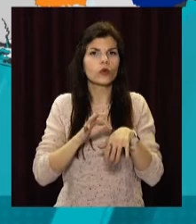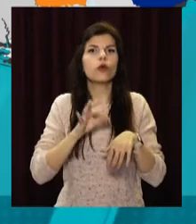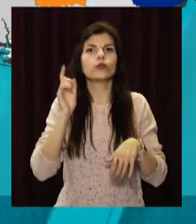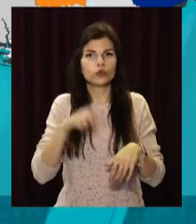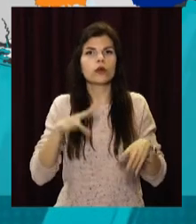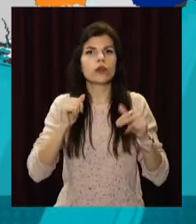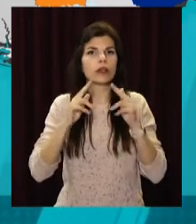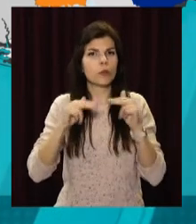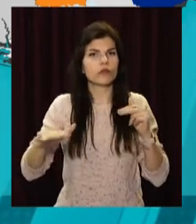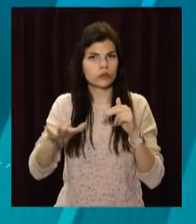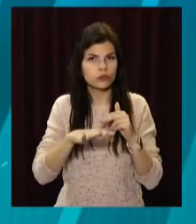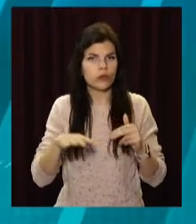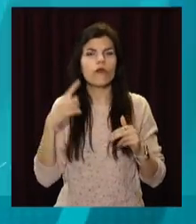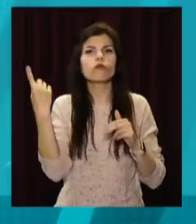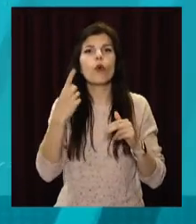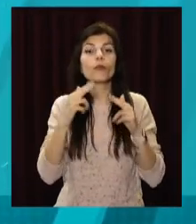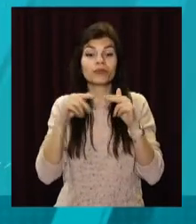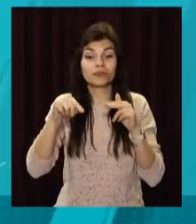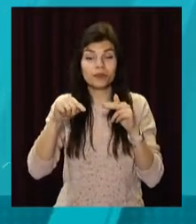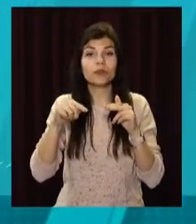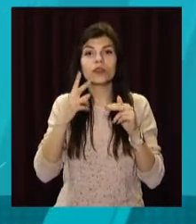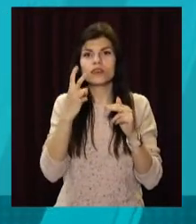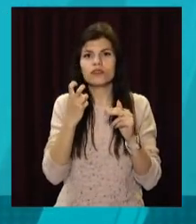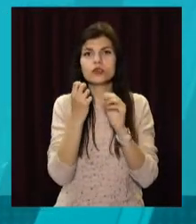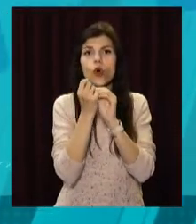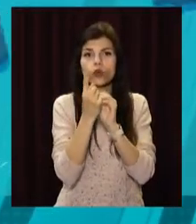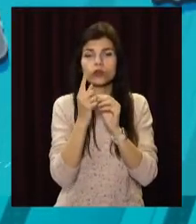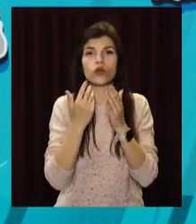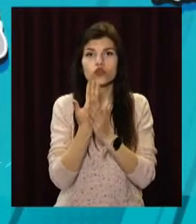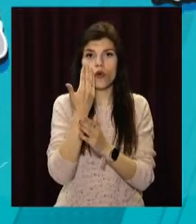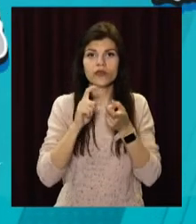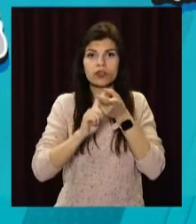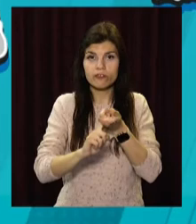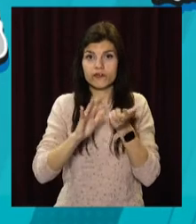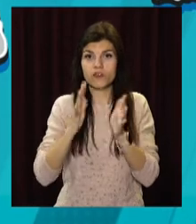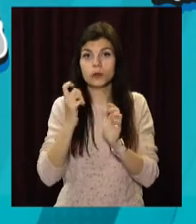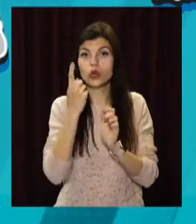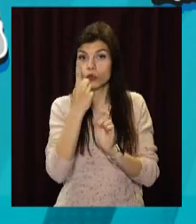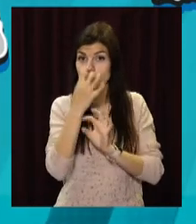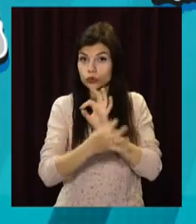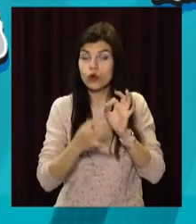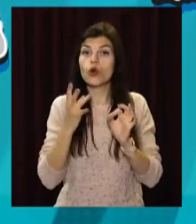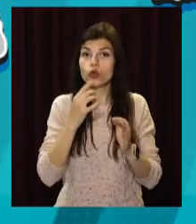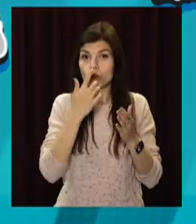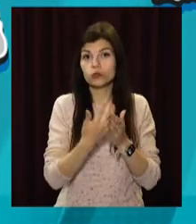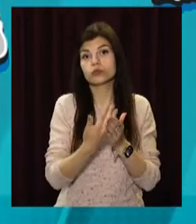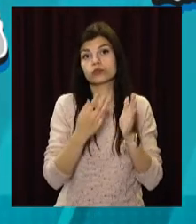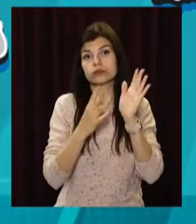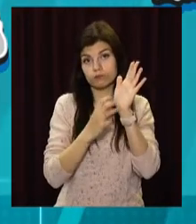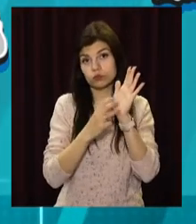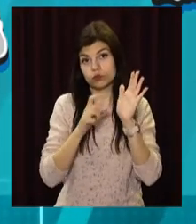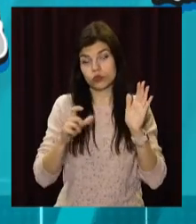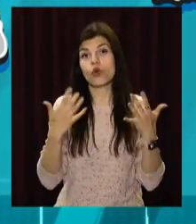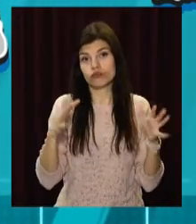на Дніпропетровщині. В області зафіксували 211 нових інфікованих. Водночас понад 8 сотень мешканців